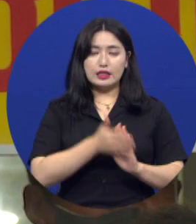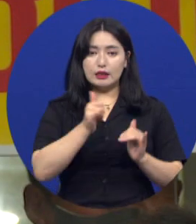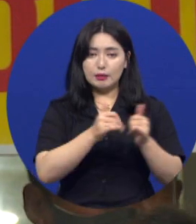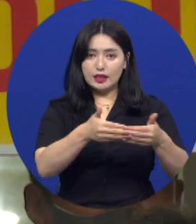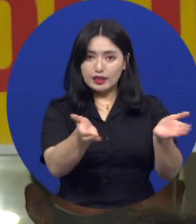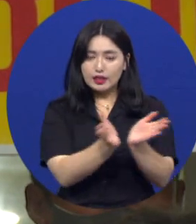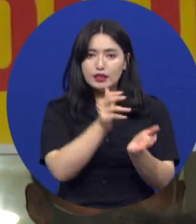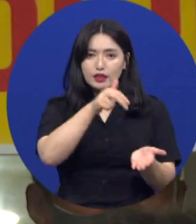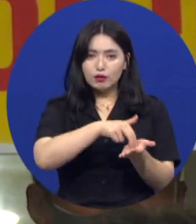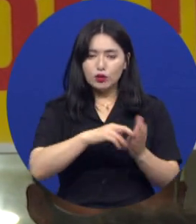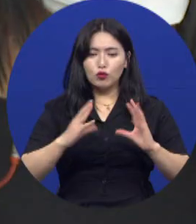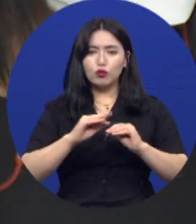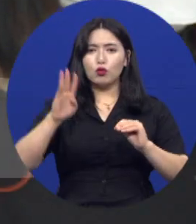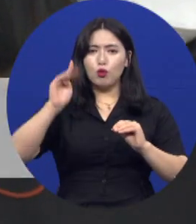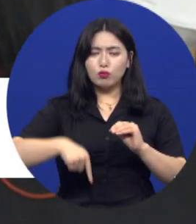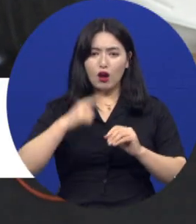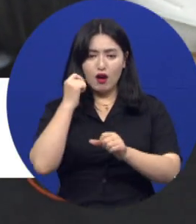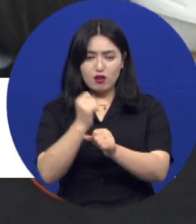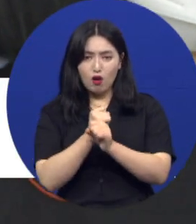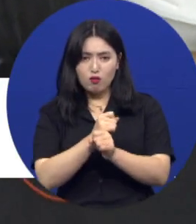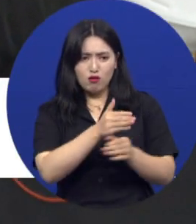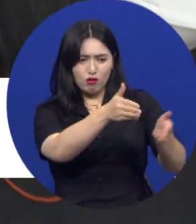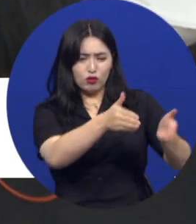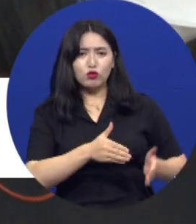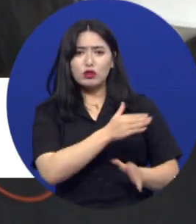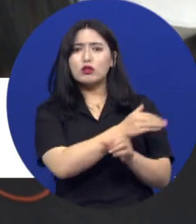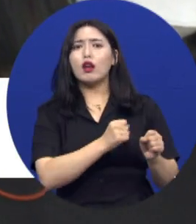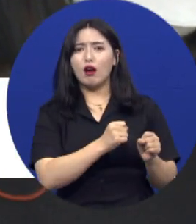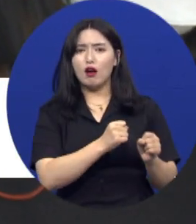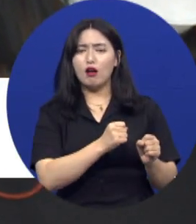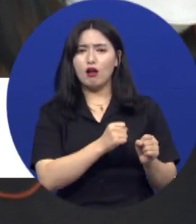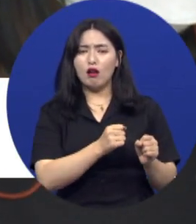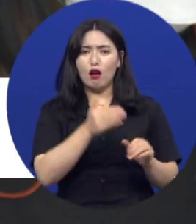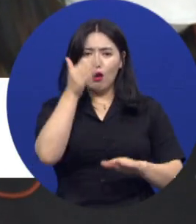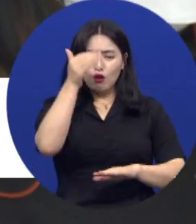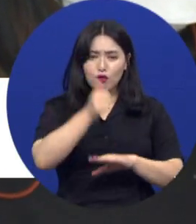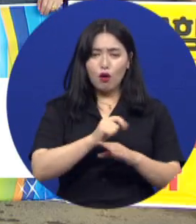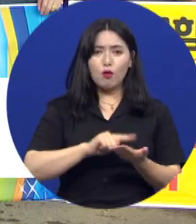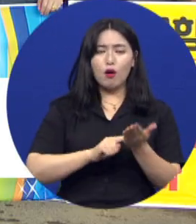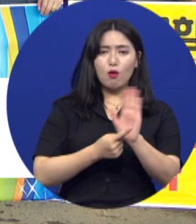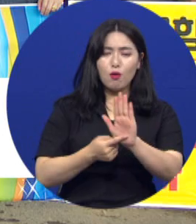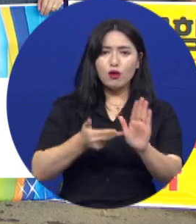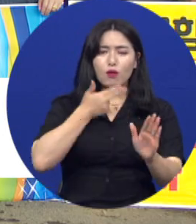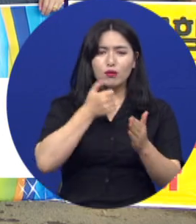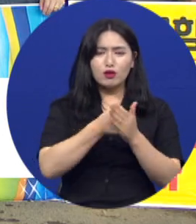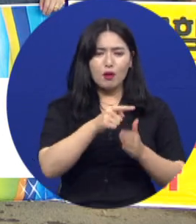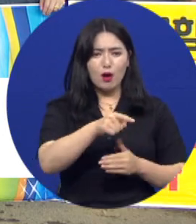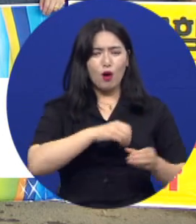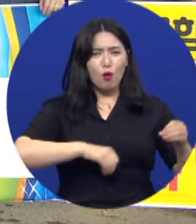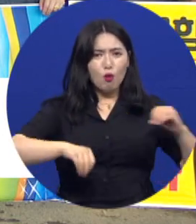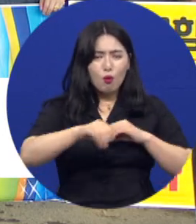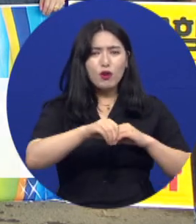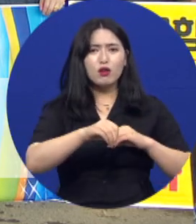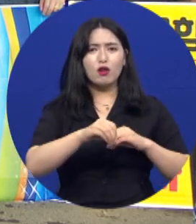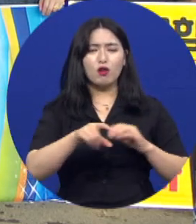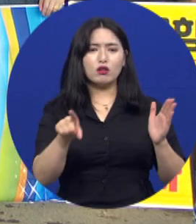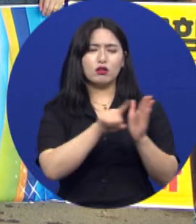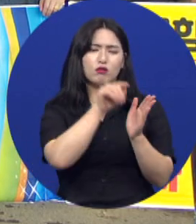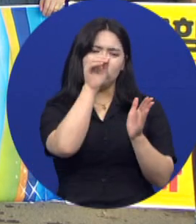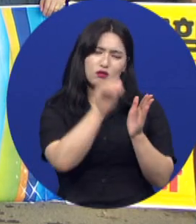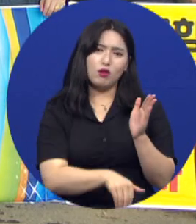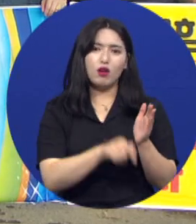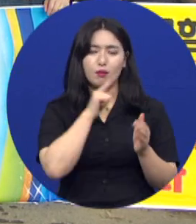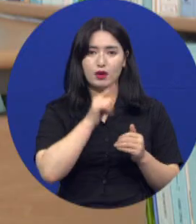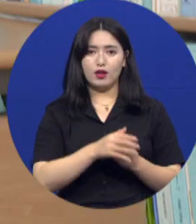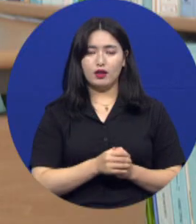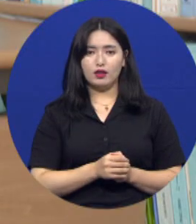시민단체들은 국토부가 용역을 수의 계약으로 시작하더니 결과마저 공개하지 않아 스스로 신뢰를 떨어뜨리고 있다고